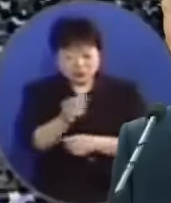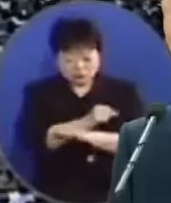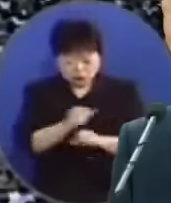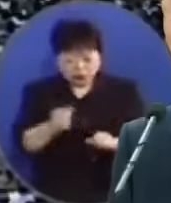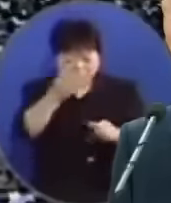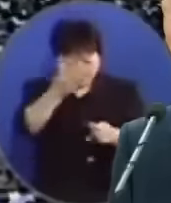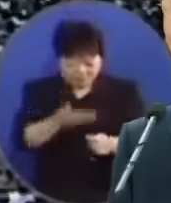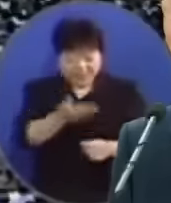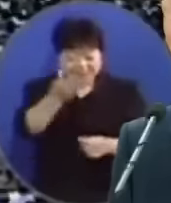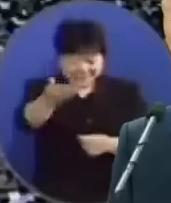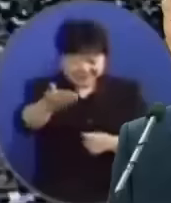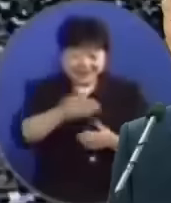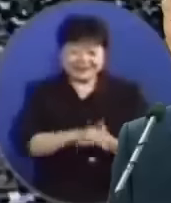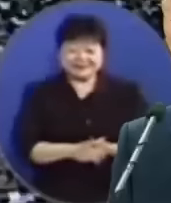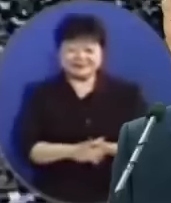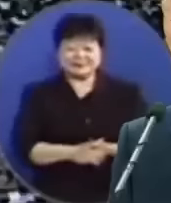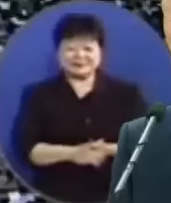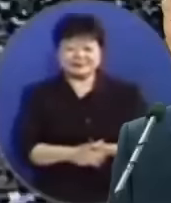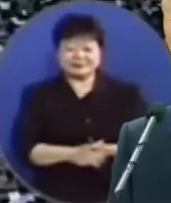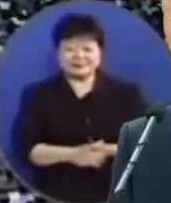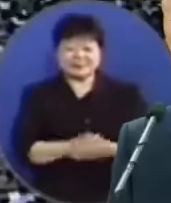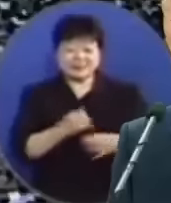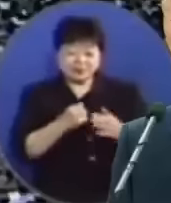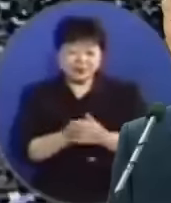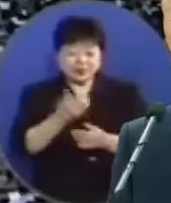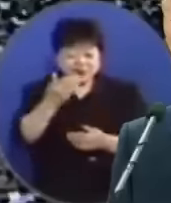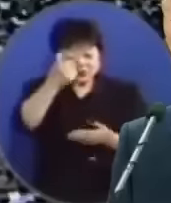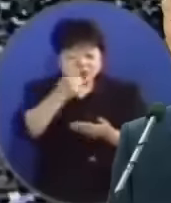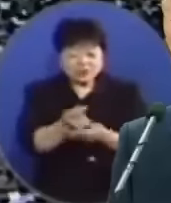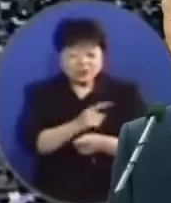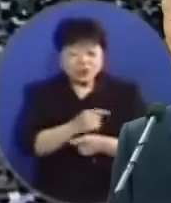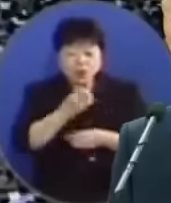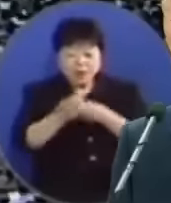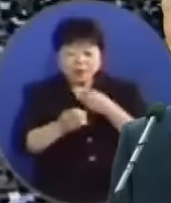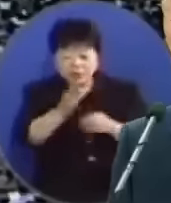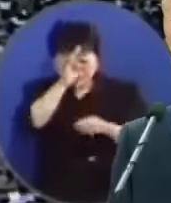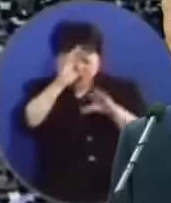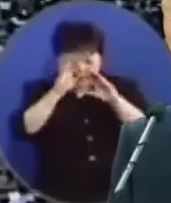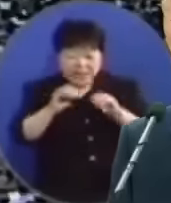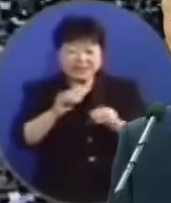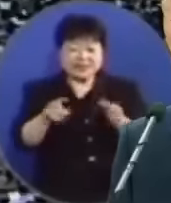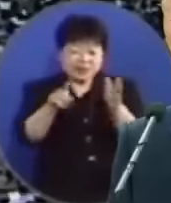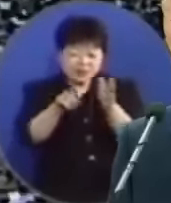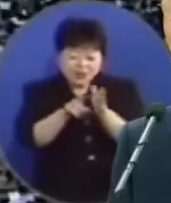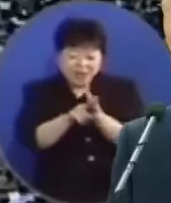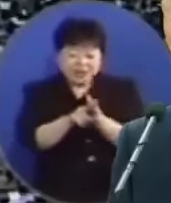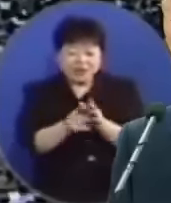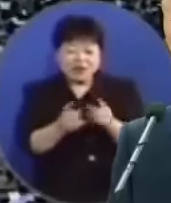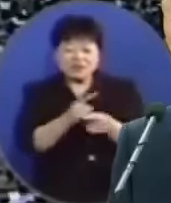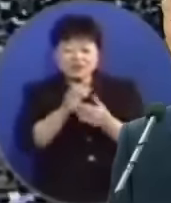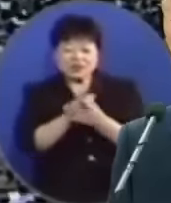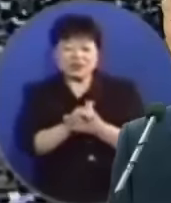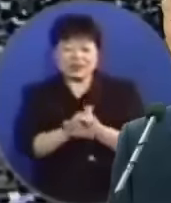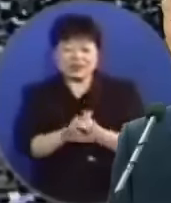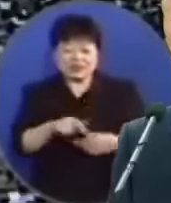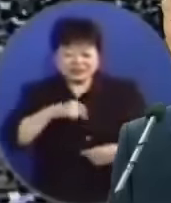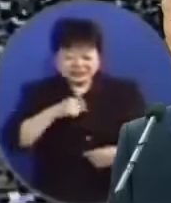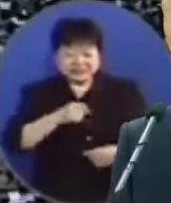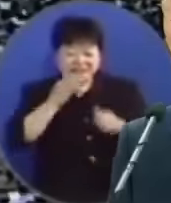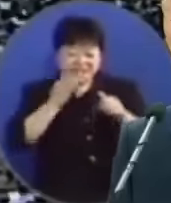범하였을지라도 사하심을 받으리라. 그러므로 너희 죄를 수어 고백하며 병이 낫기를 위하여 서로